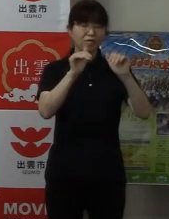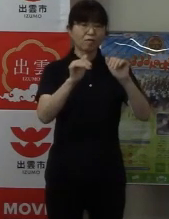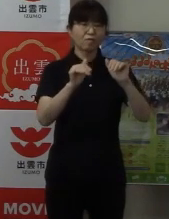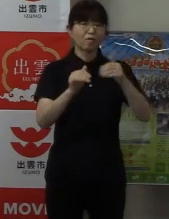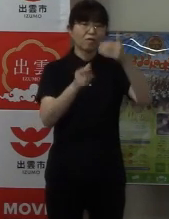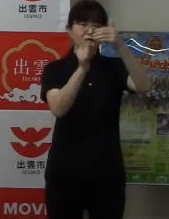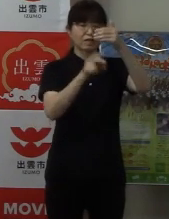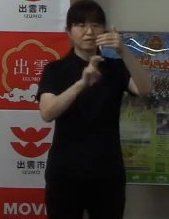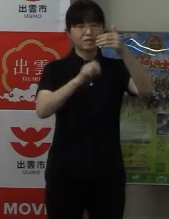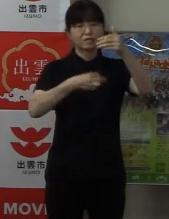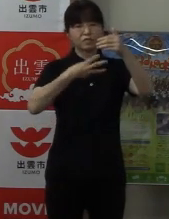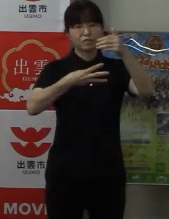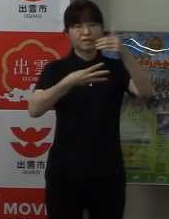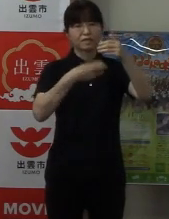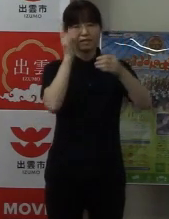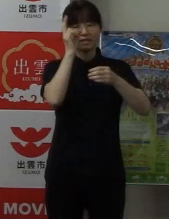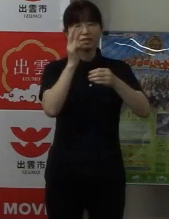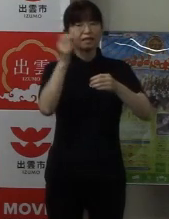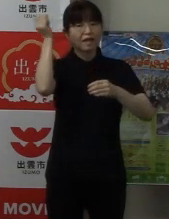23日の10時から